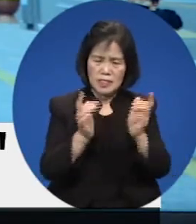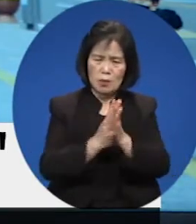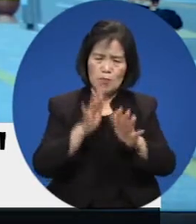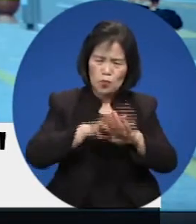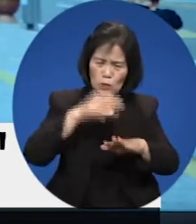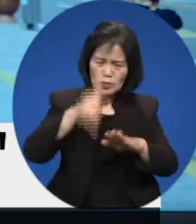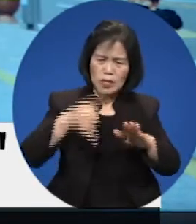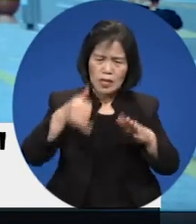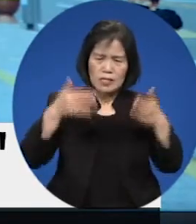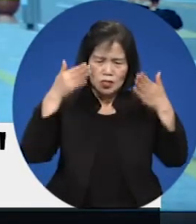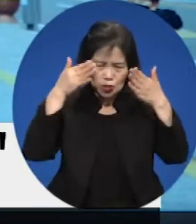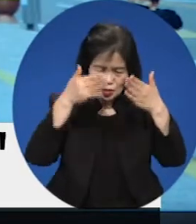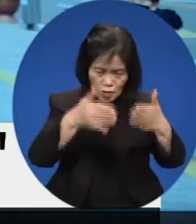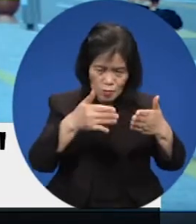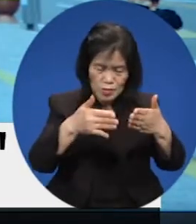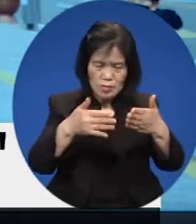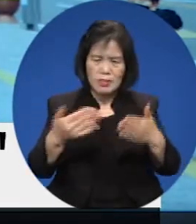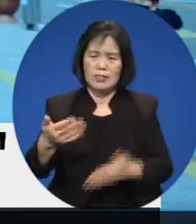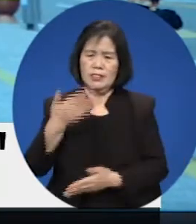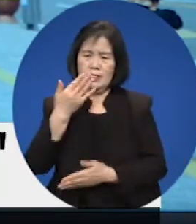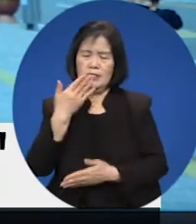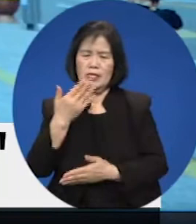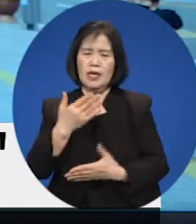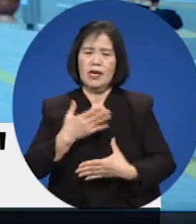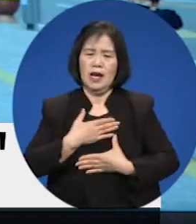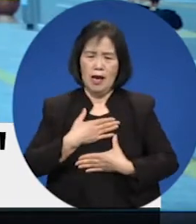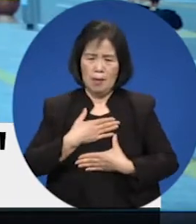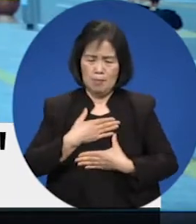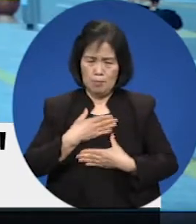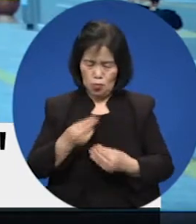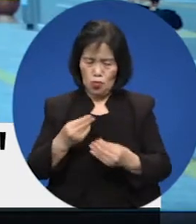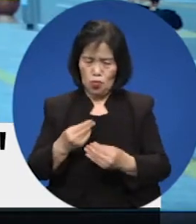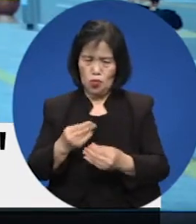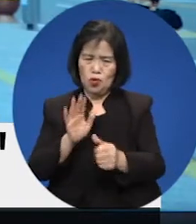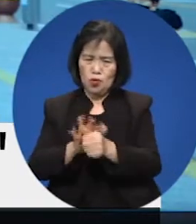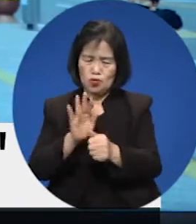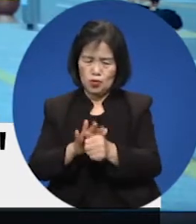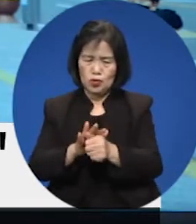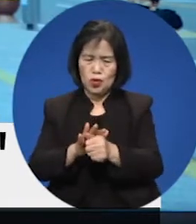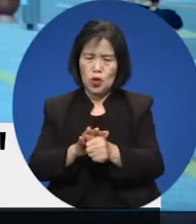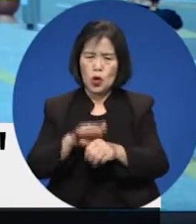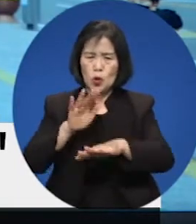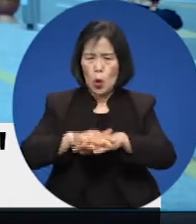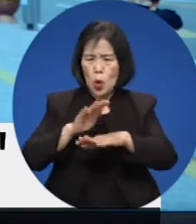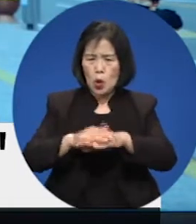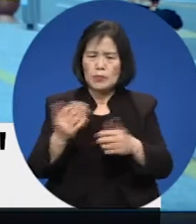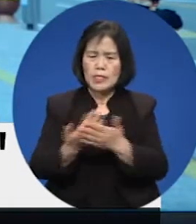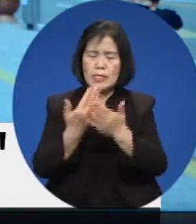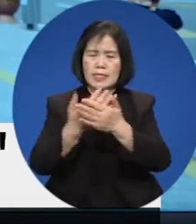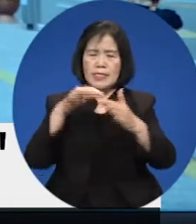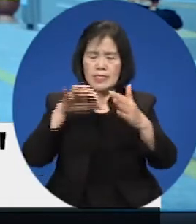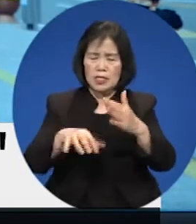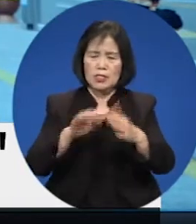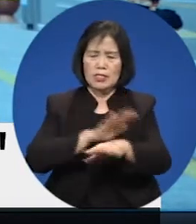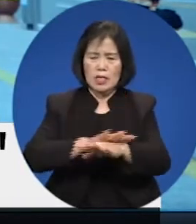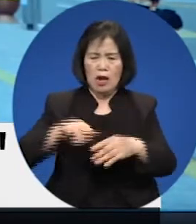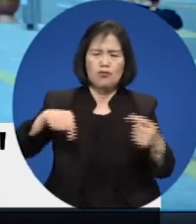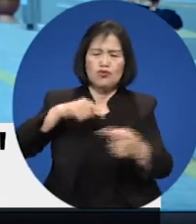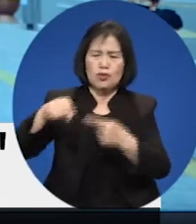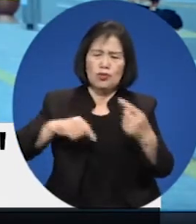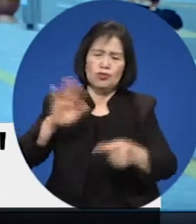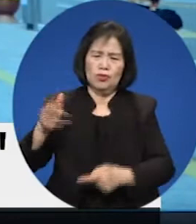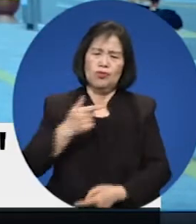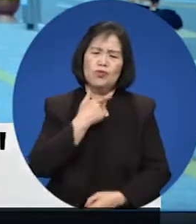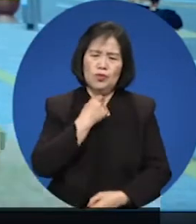해서 식량 안보의 에 뭐 일익을 할 수 있는 농업진흥지역 이 제대로 운영이 됐으면 좋겠다 는